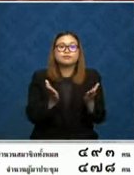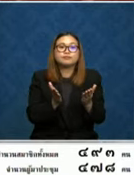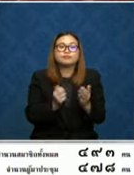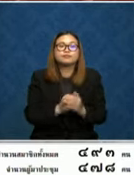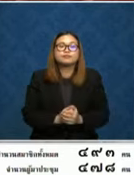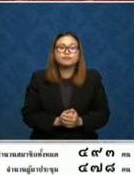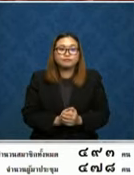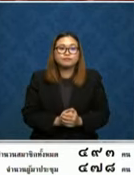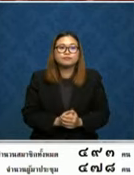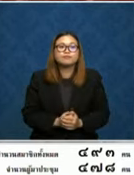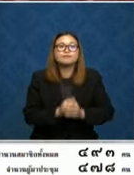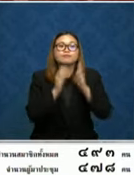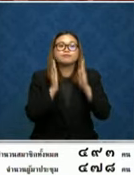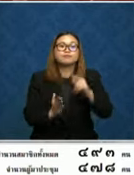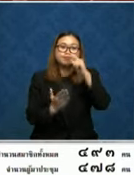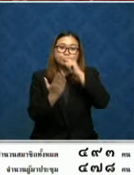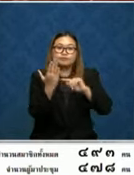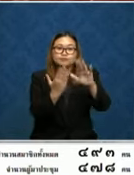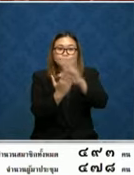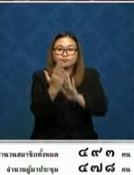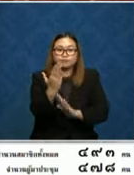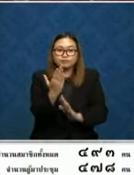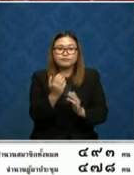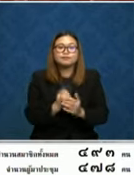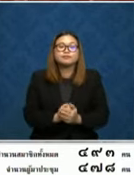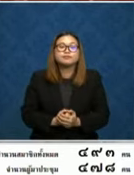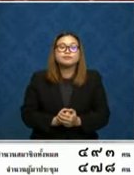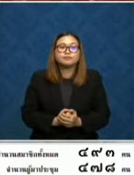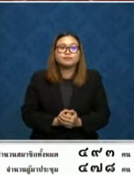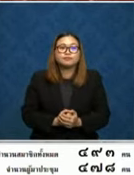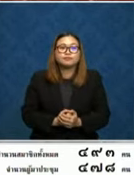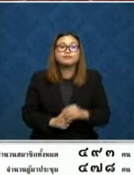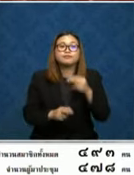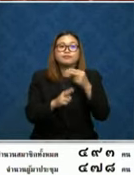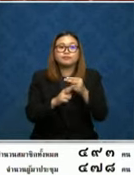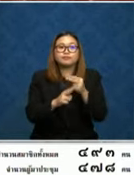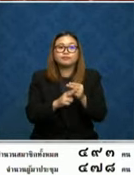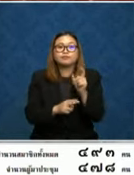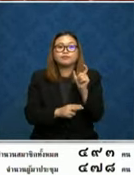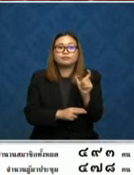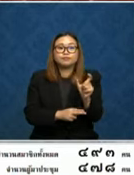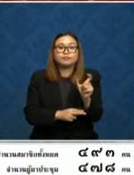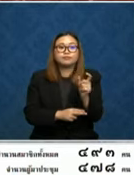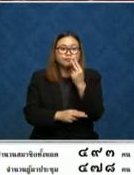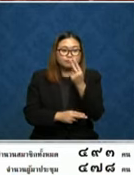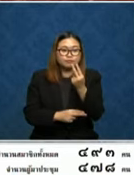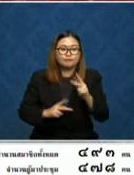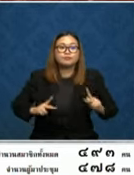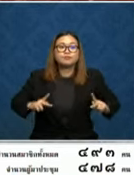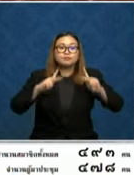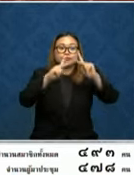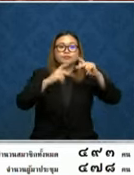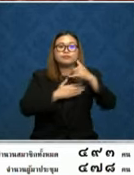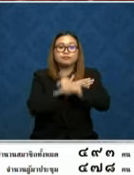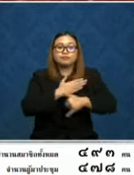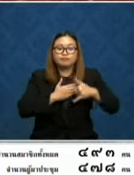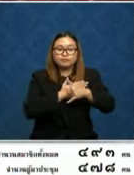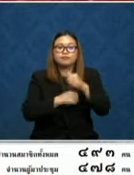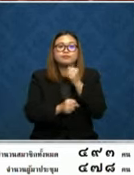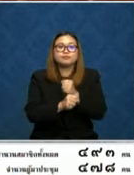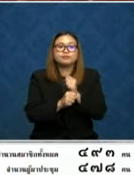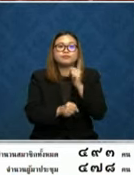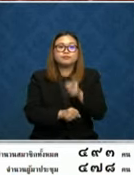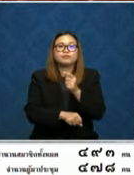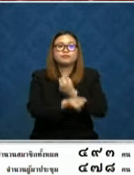ความนิยมชาวไทยก็ถ้าดูจากรายละเอียดดูจากชื่อก็เป็นสิ่งที่ทางกระทรวงการต่างประเทศพึงกระทำน